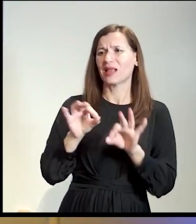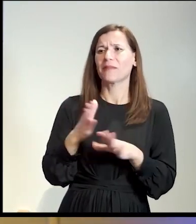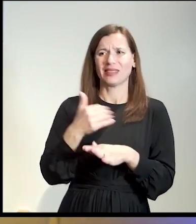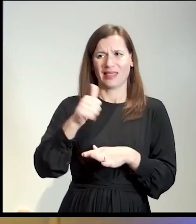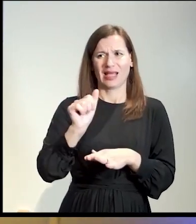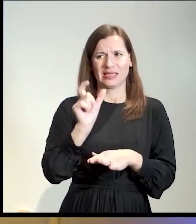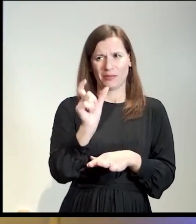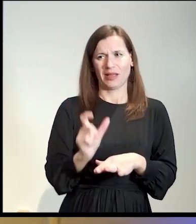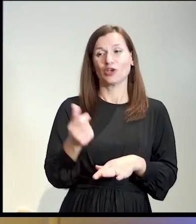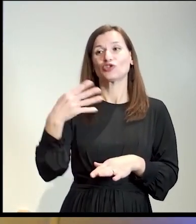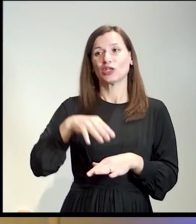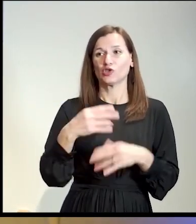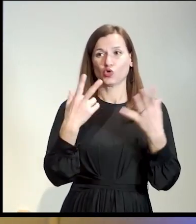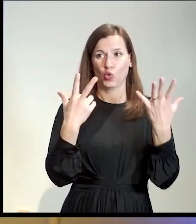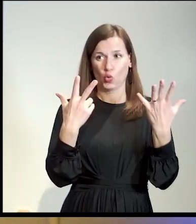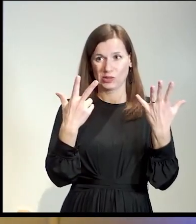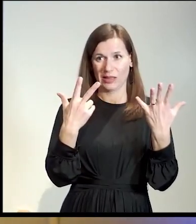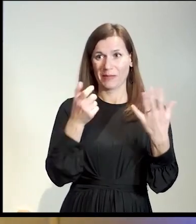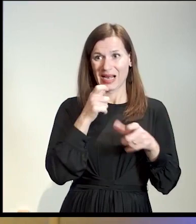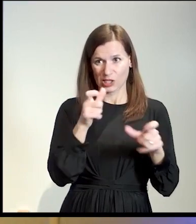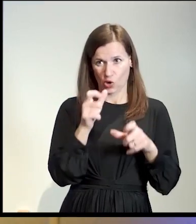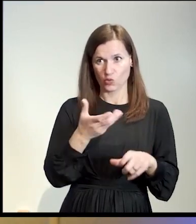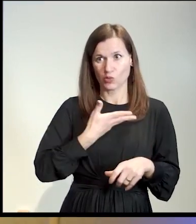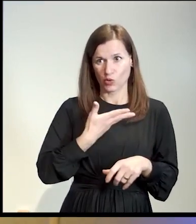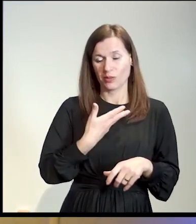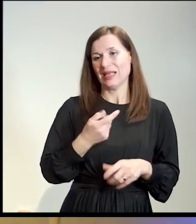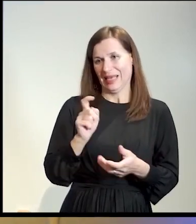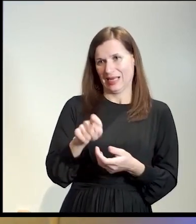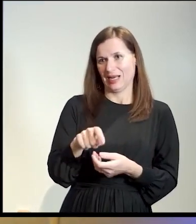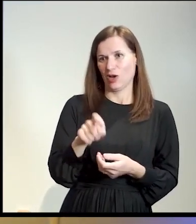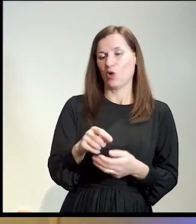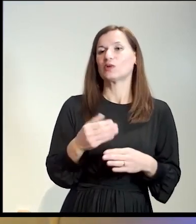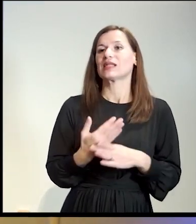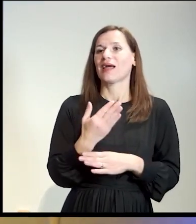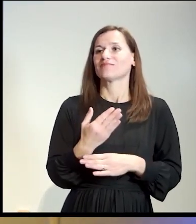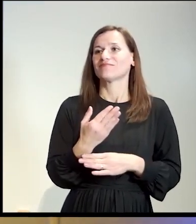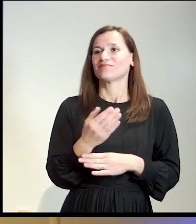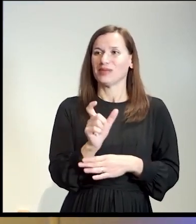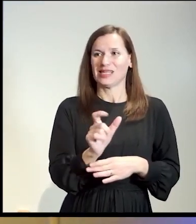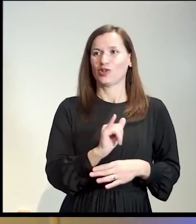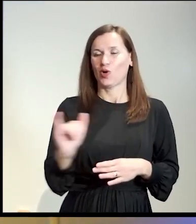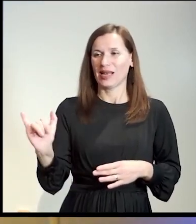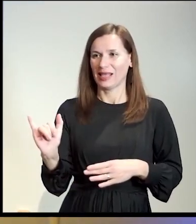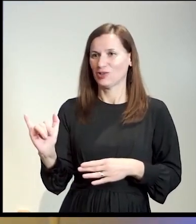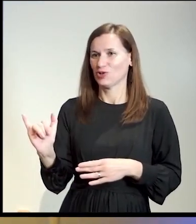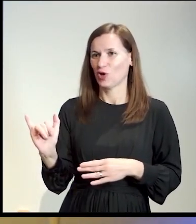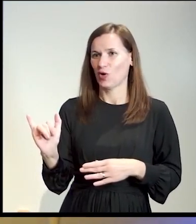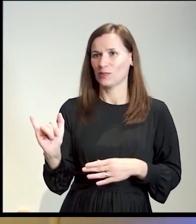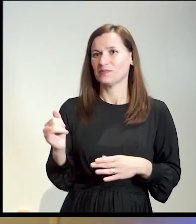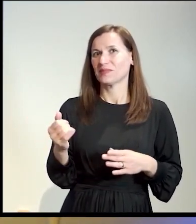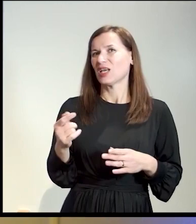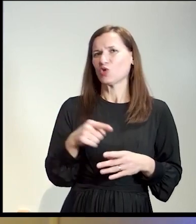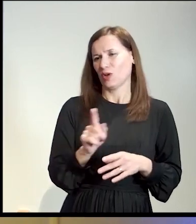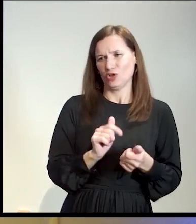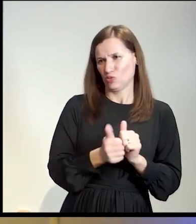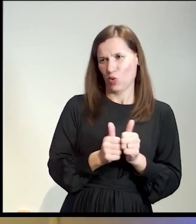4208 glasov je prispelo, klikov je prispelo na naslov besede leta. In zdaj ne vem, to ni šport, če bi bil, zdaj